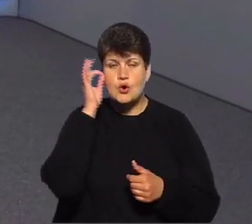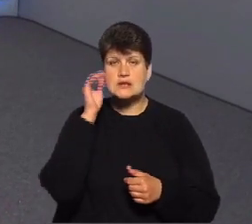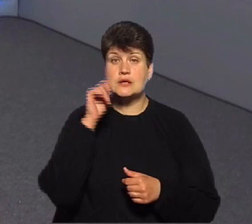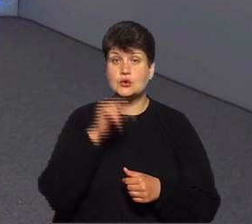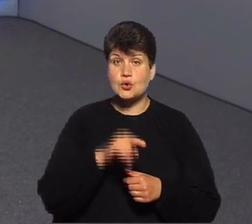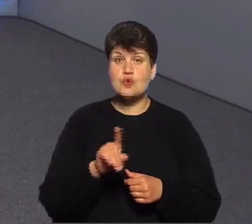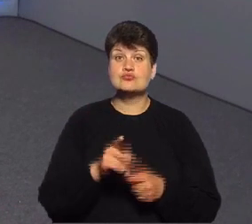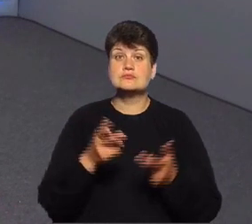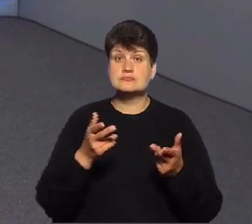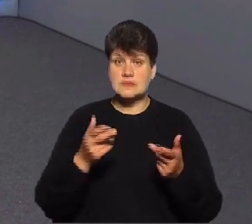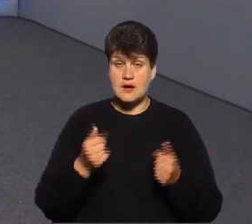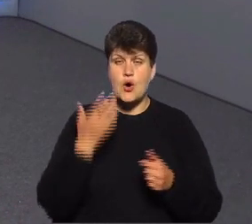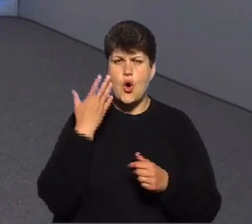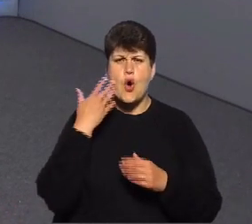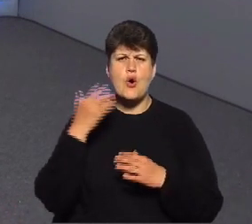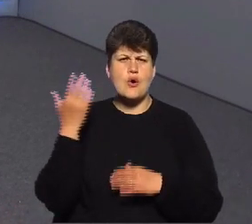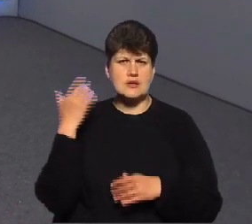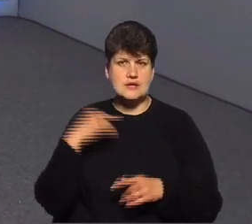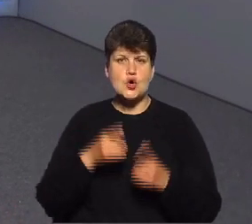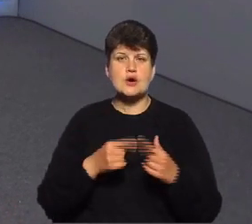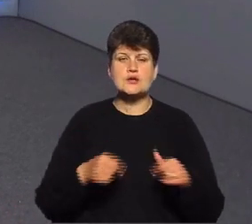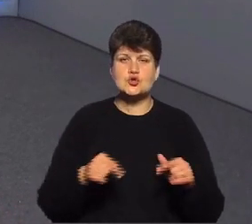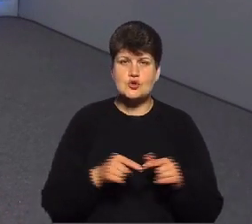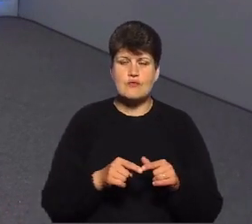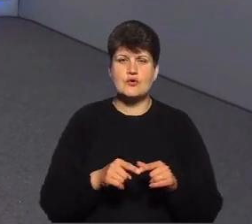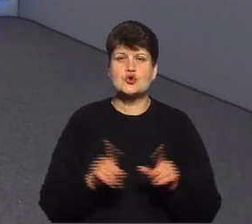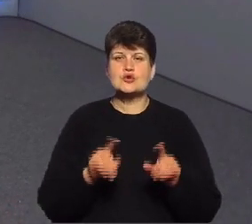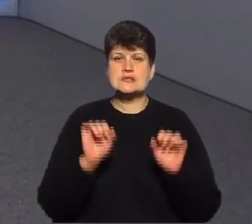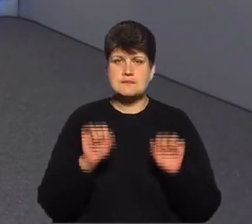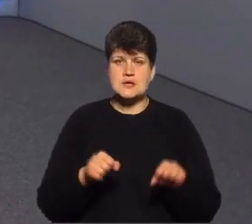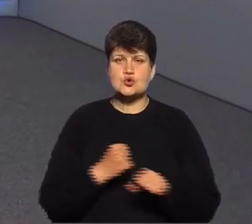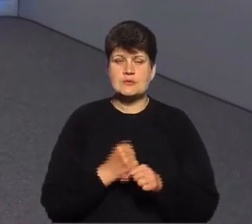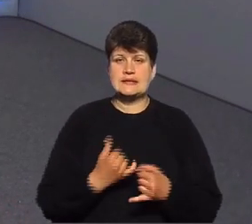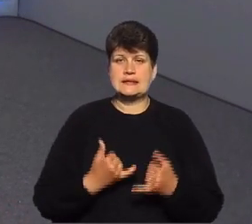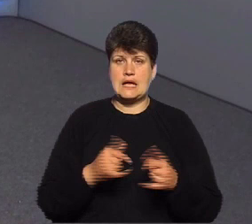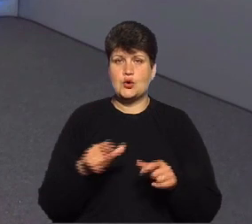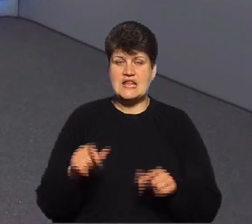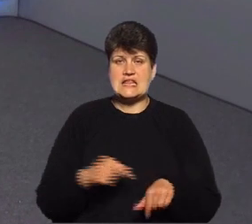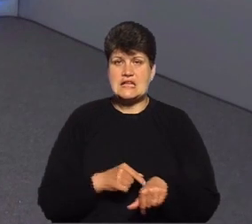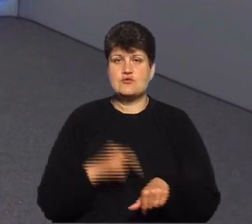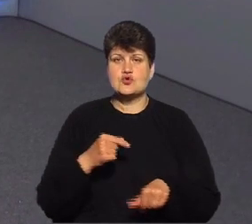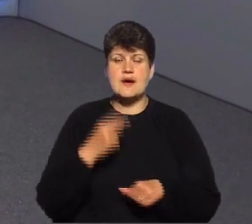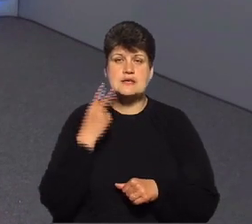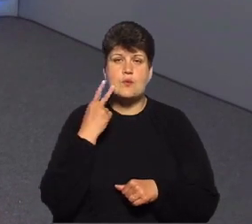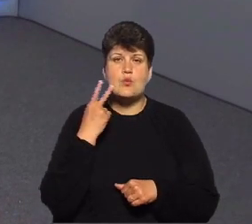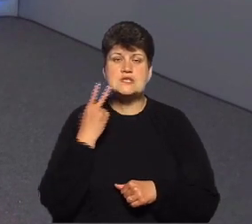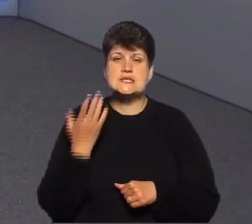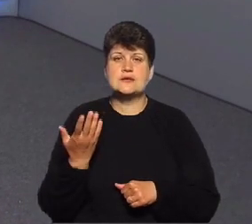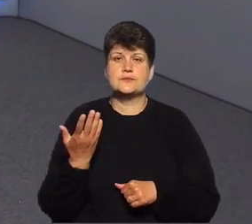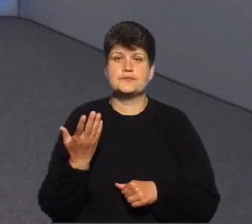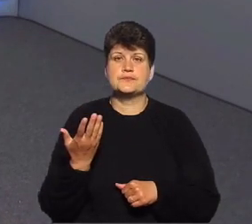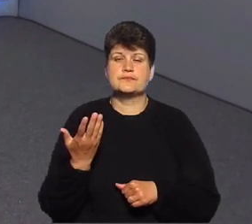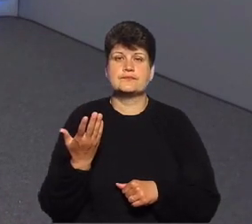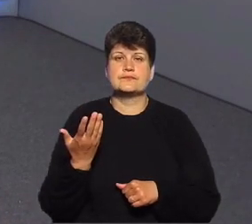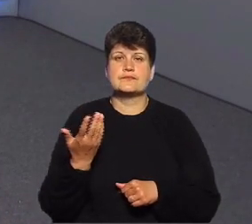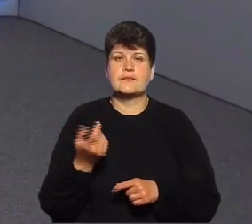ти колись щось організовував, ти колись щось міг зробити для громади, і ти відчуваєш постійно якусь таку невелику